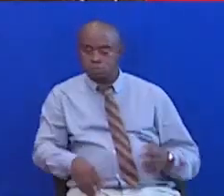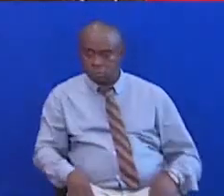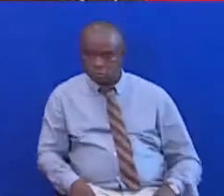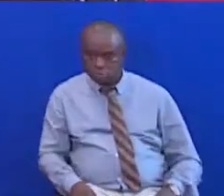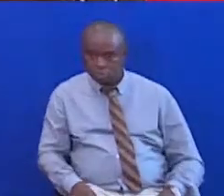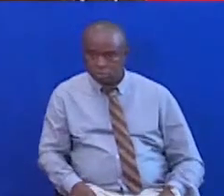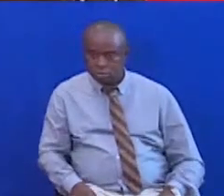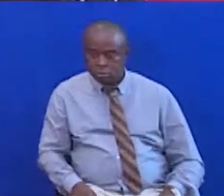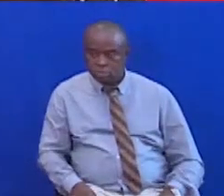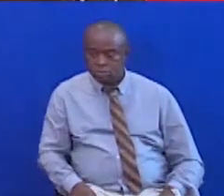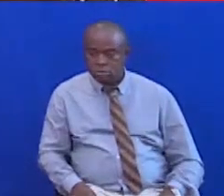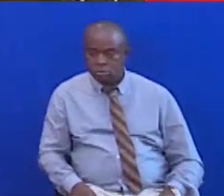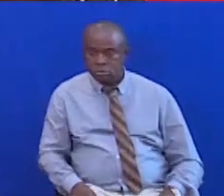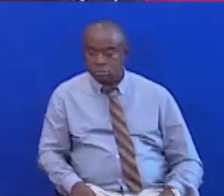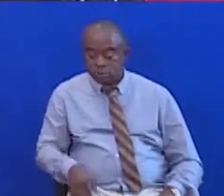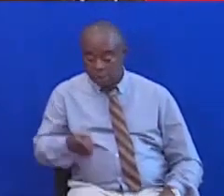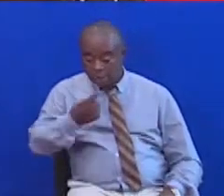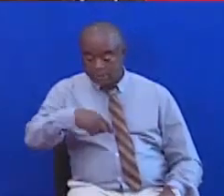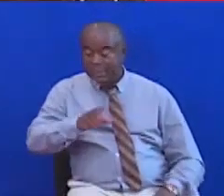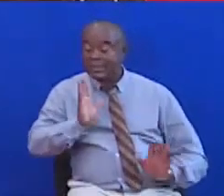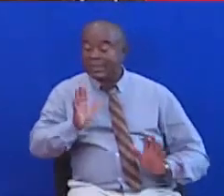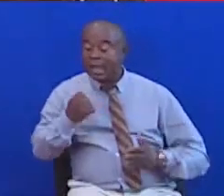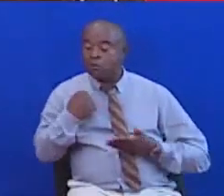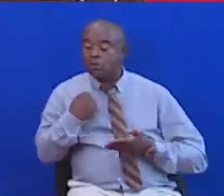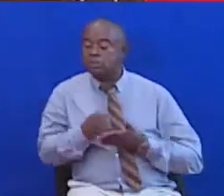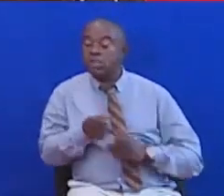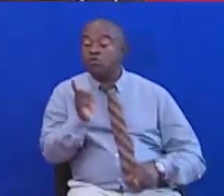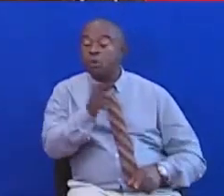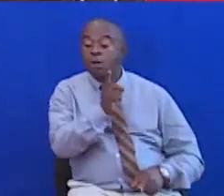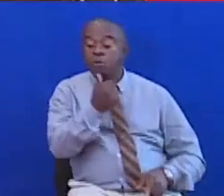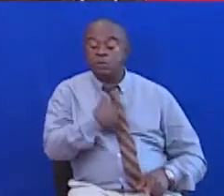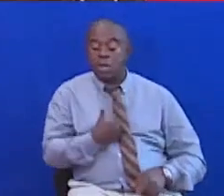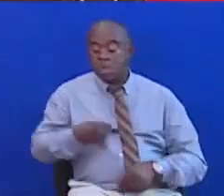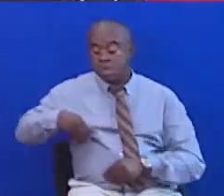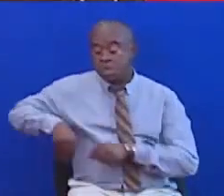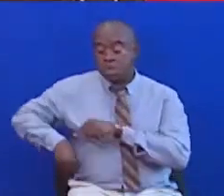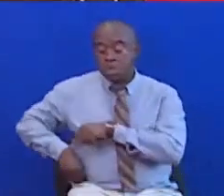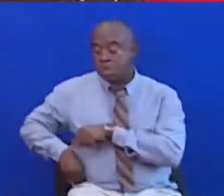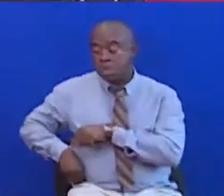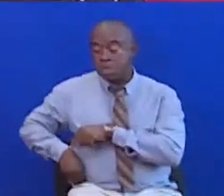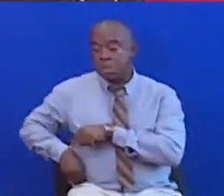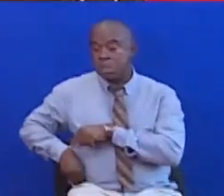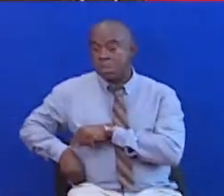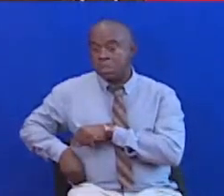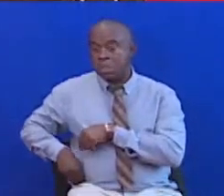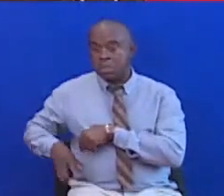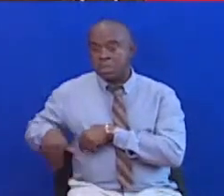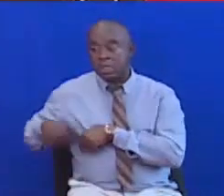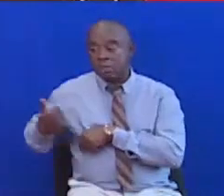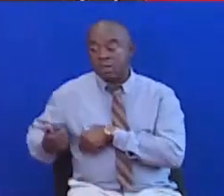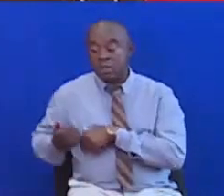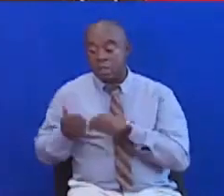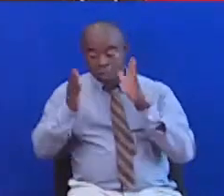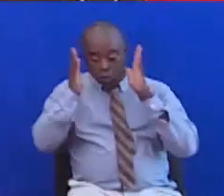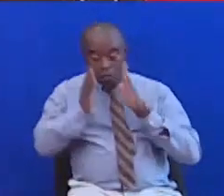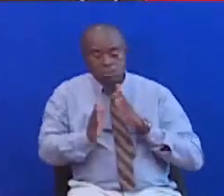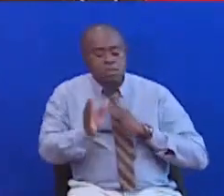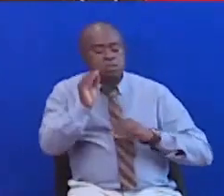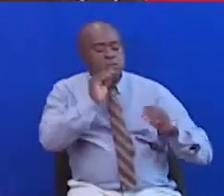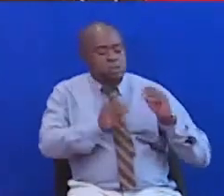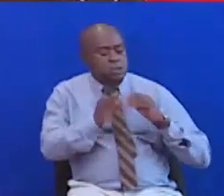Sio tayari tuna wawekezaji wetu kampuni, tunakuja hapa, tuna wabunge